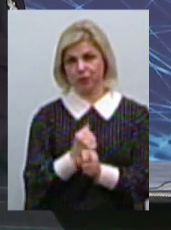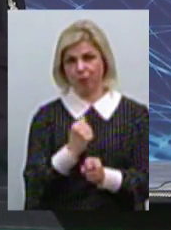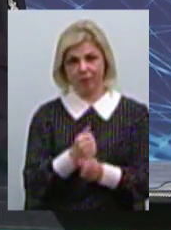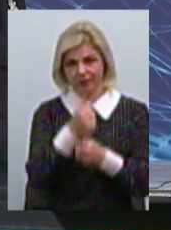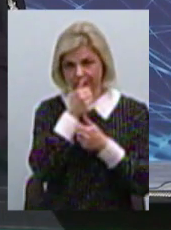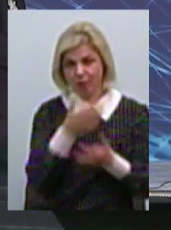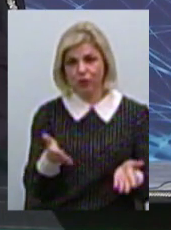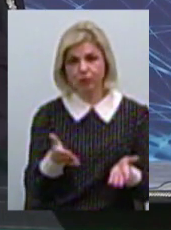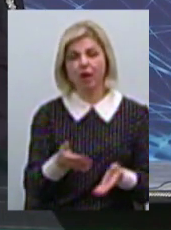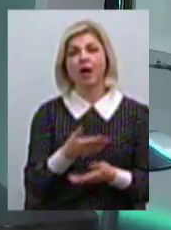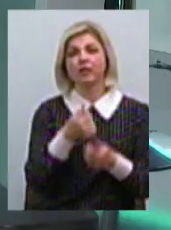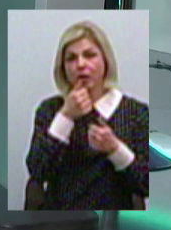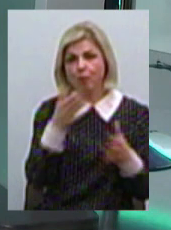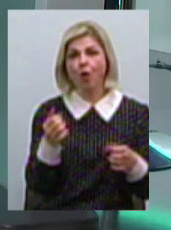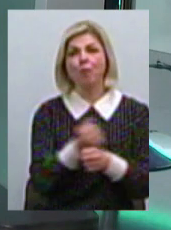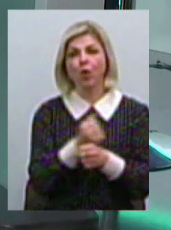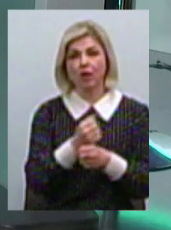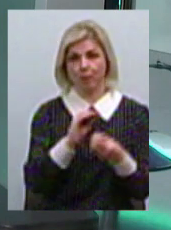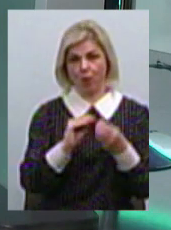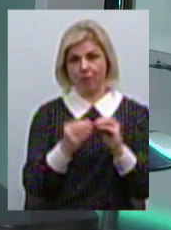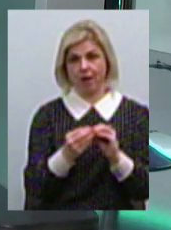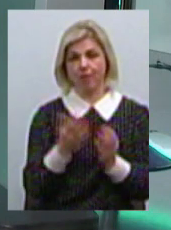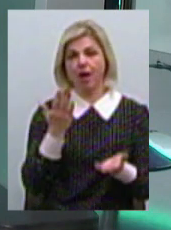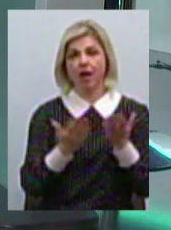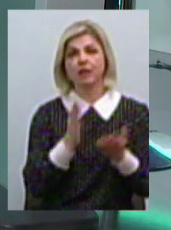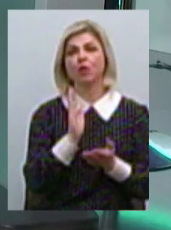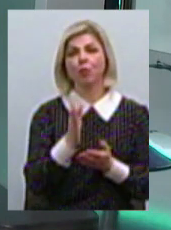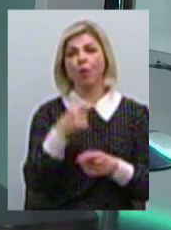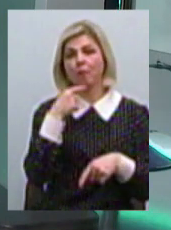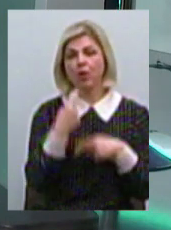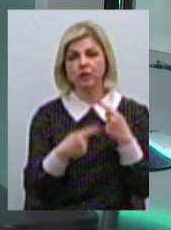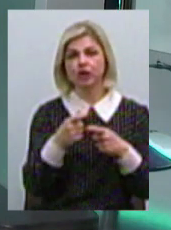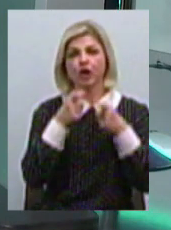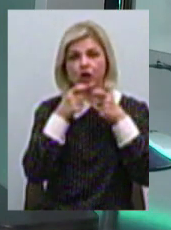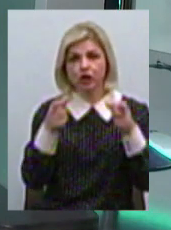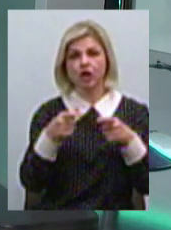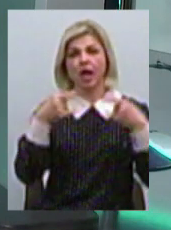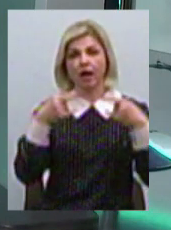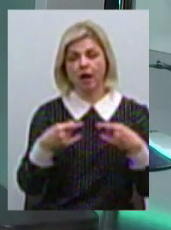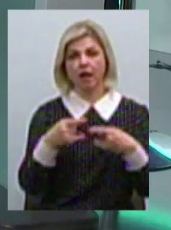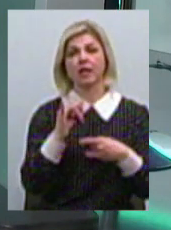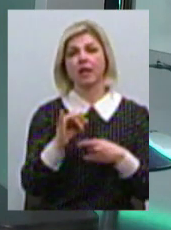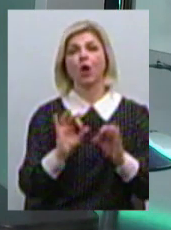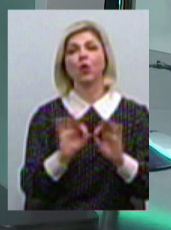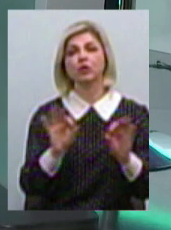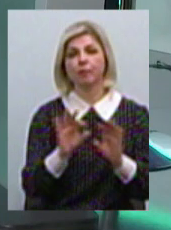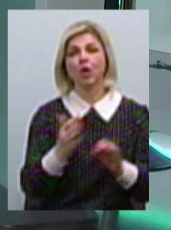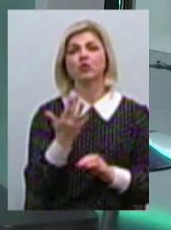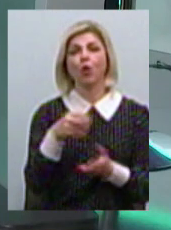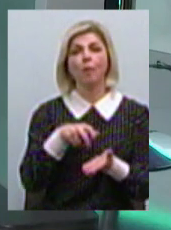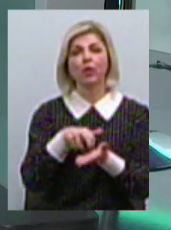зможемо. Ми не зможемо подолати проблему, якщо ми будемо постійно кричати з екранів і розповідати, стільки